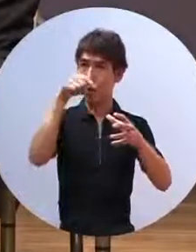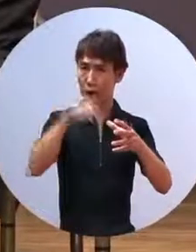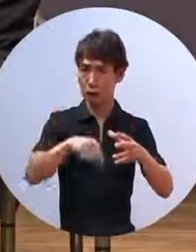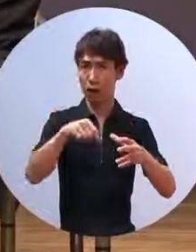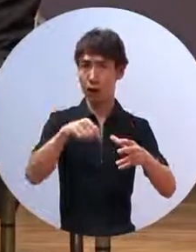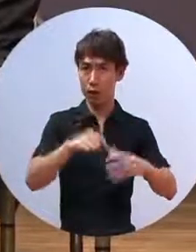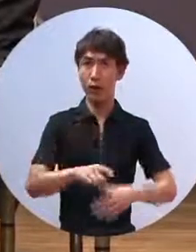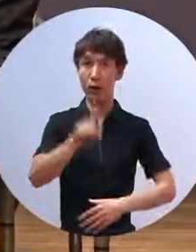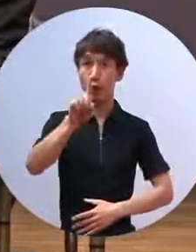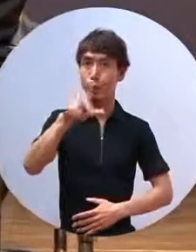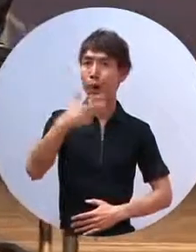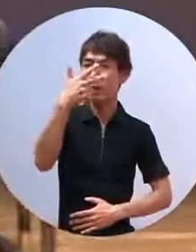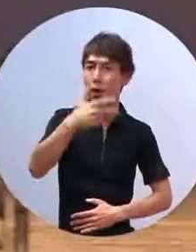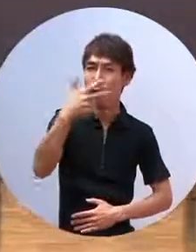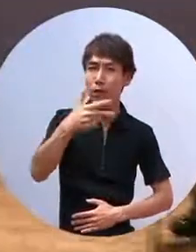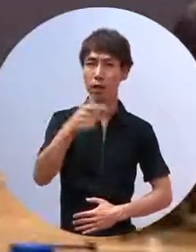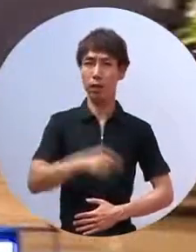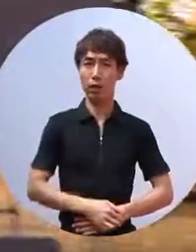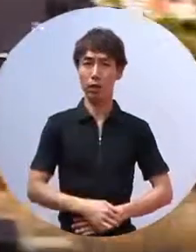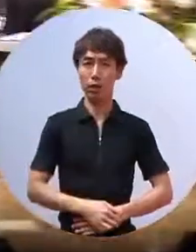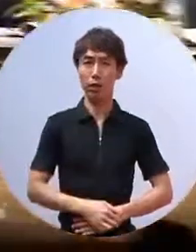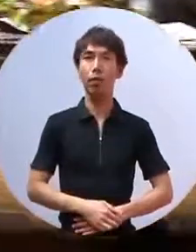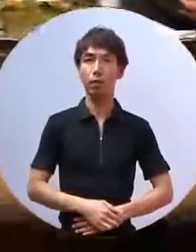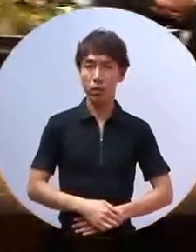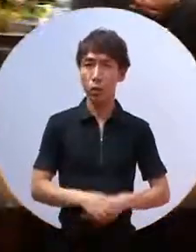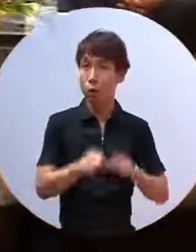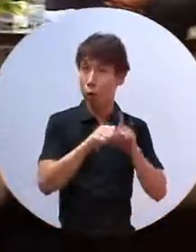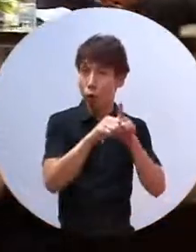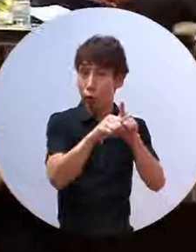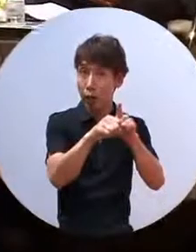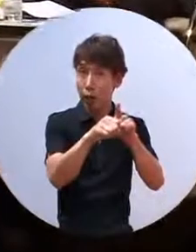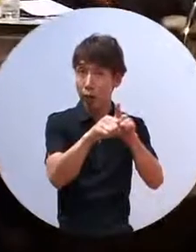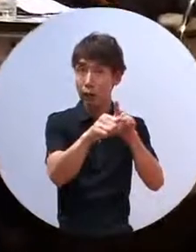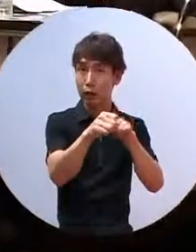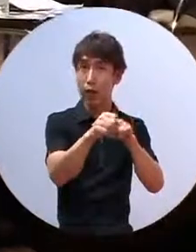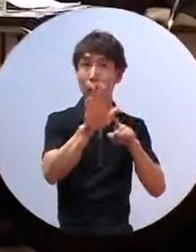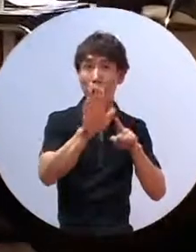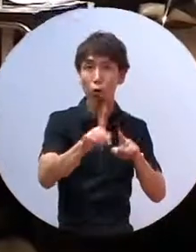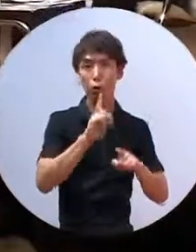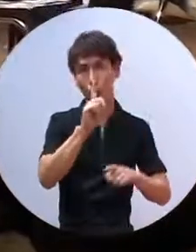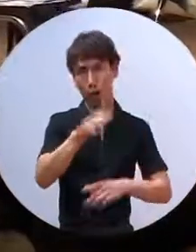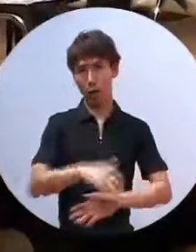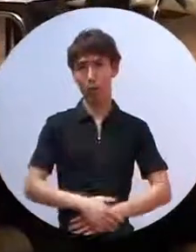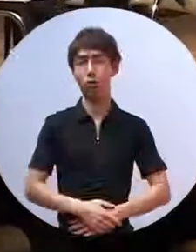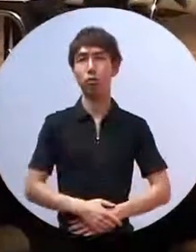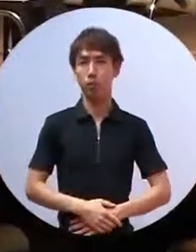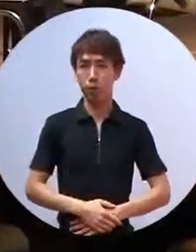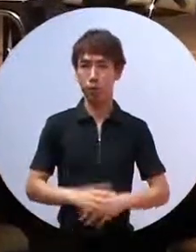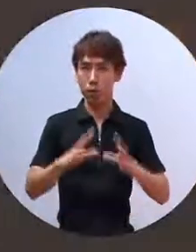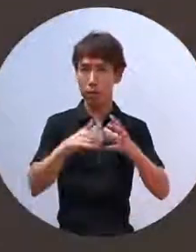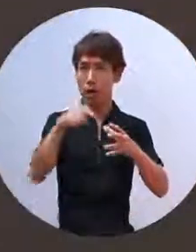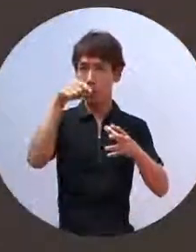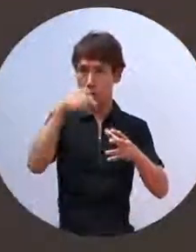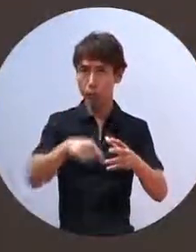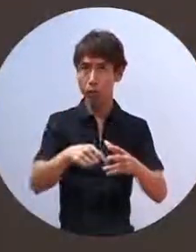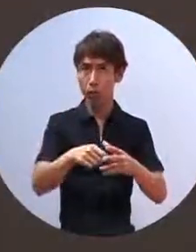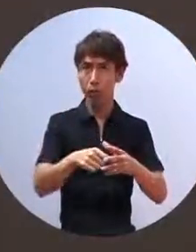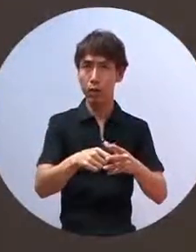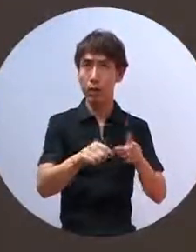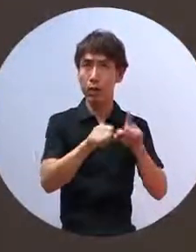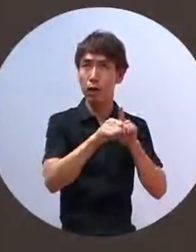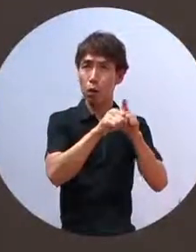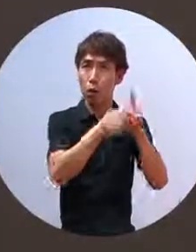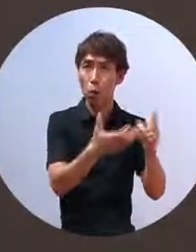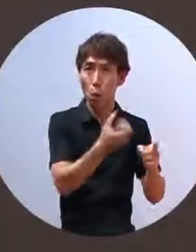世界には1万7000この核兵器が存在すると言われています。世界中にはですね、